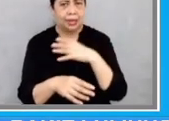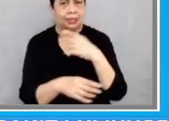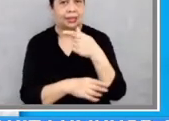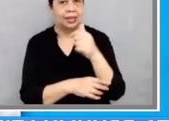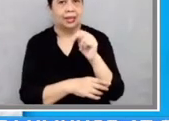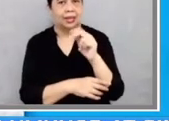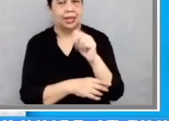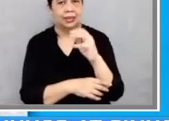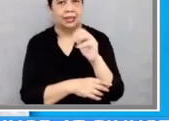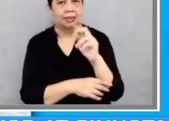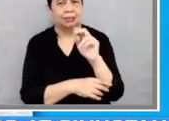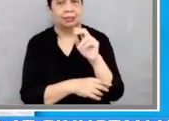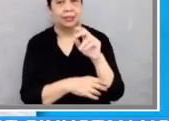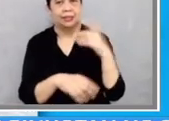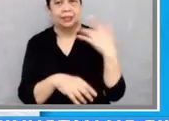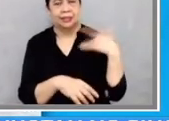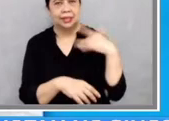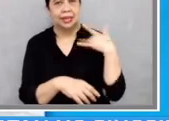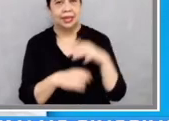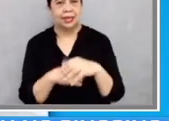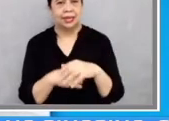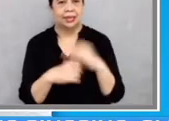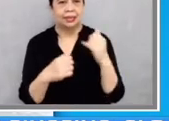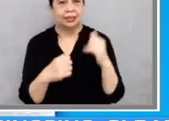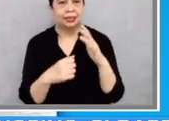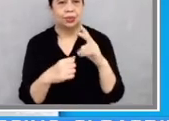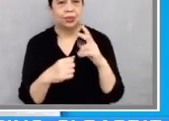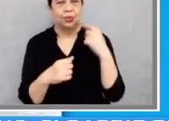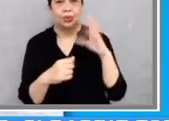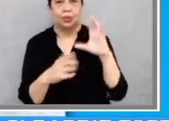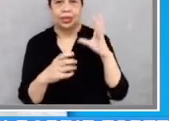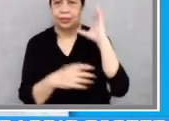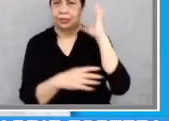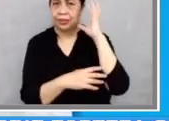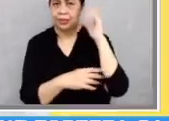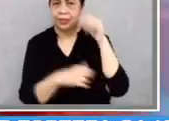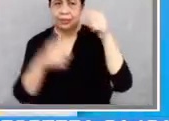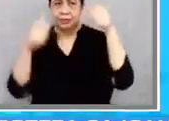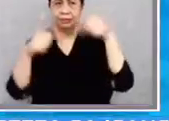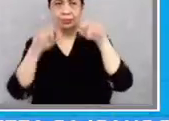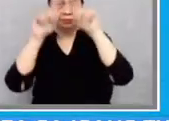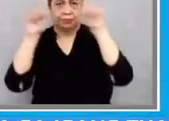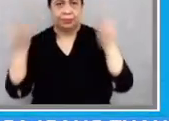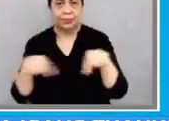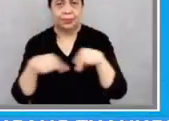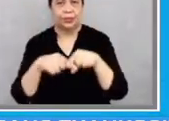Psy. Number 52 ngayon ang Like Crazy sa Billboard chart.